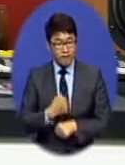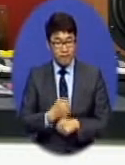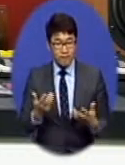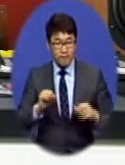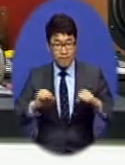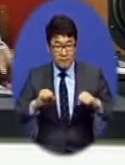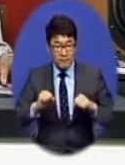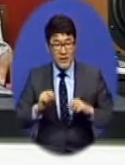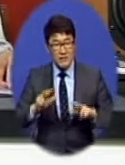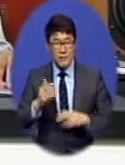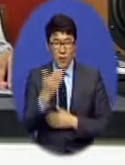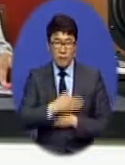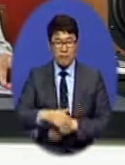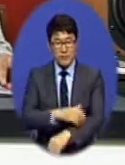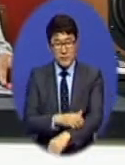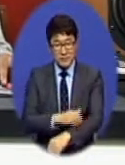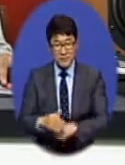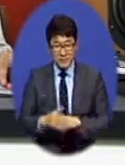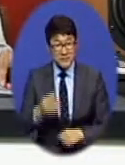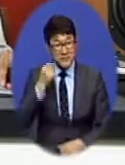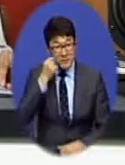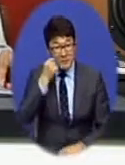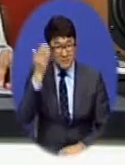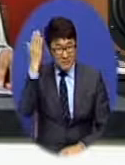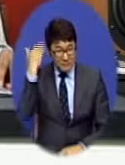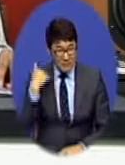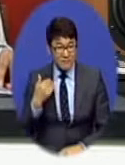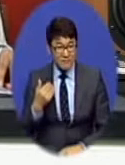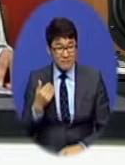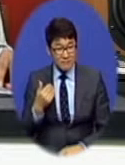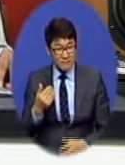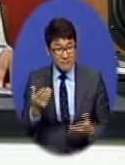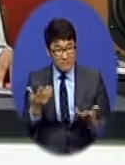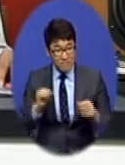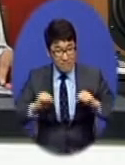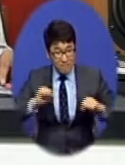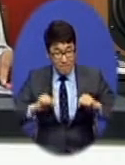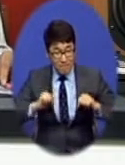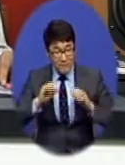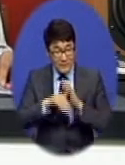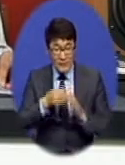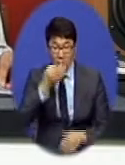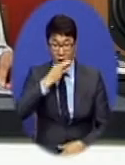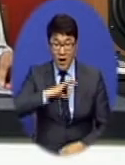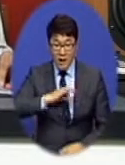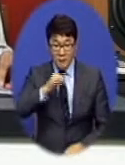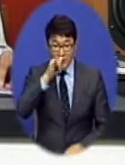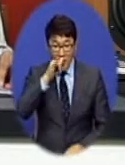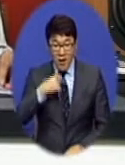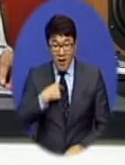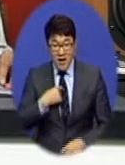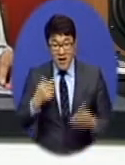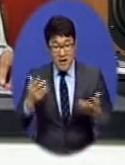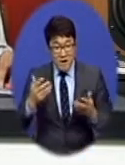네, 불편해서. 아, 만약 그때 그렇게 해드릴 때 어떤 보람이나 내가 이거를 하는